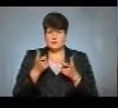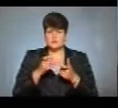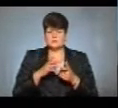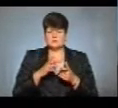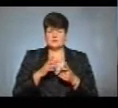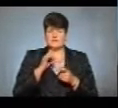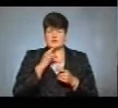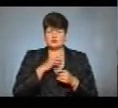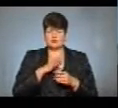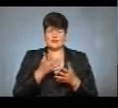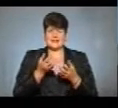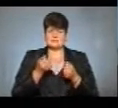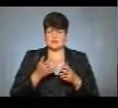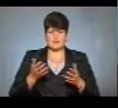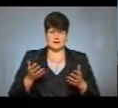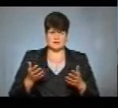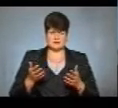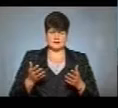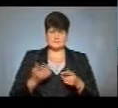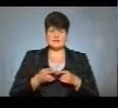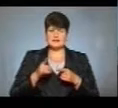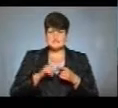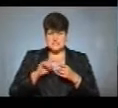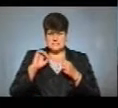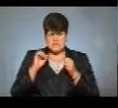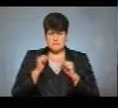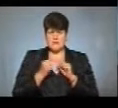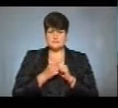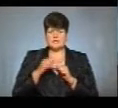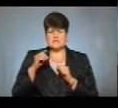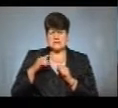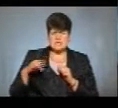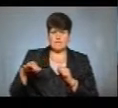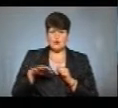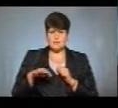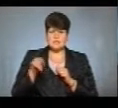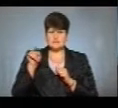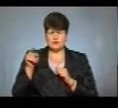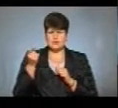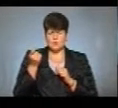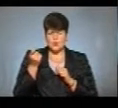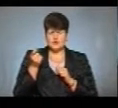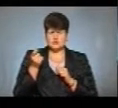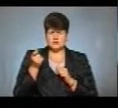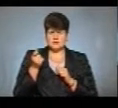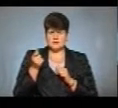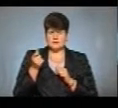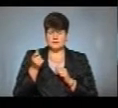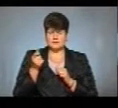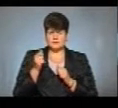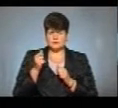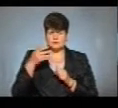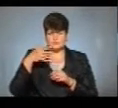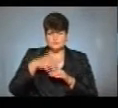і не сприйняти. Я думаю, це запам'ятається європейцям, і вони трошки просунуться далі в